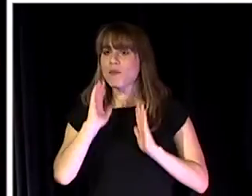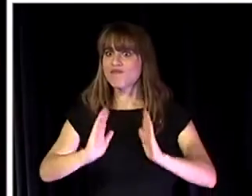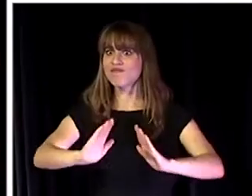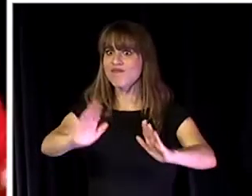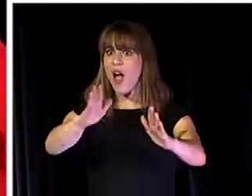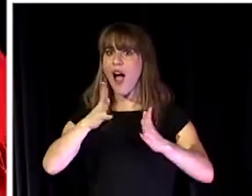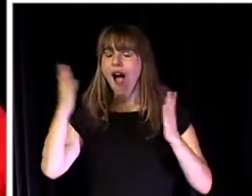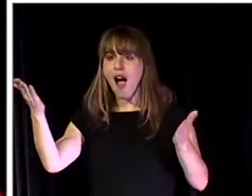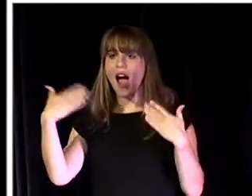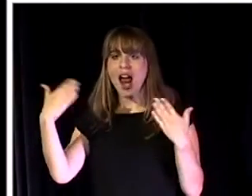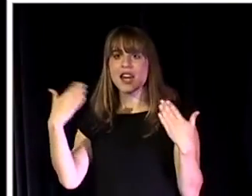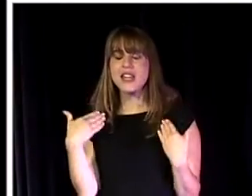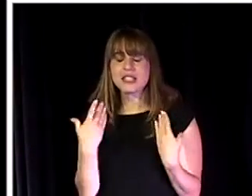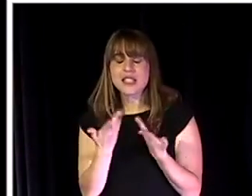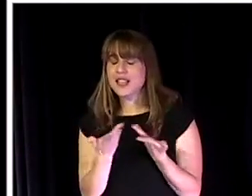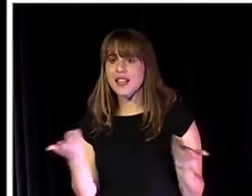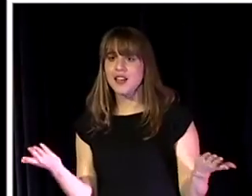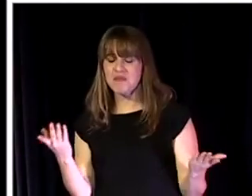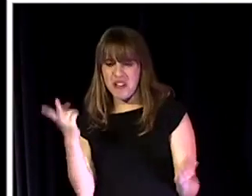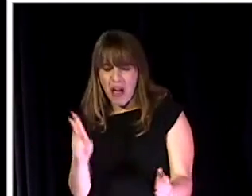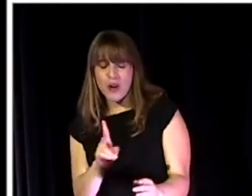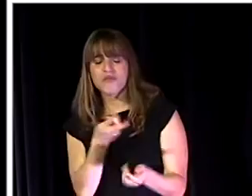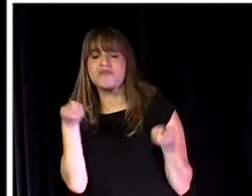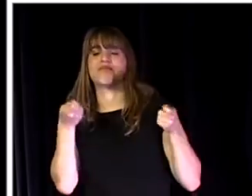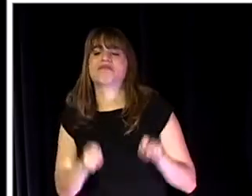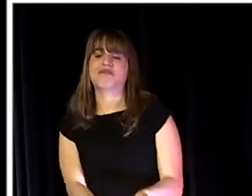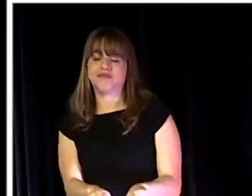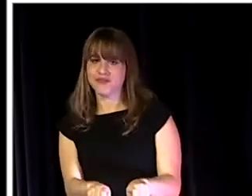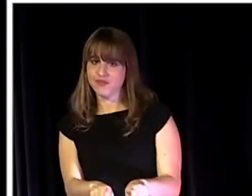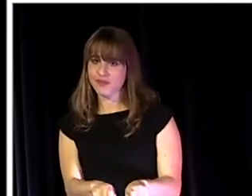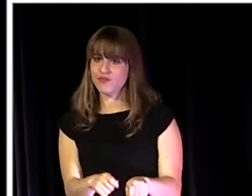Ήταν άνοιξη. Τι κακό μπορούσε να συμβεί την άνοιξη?